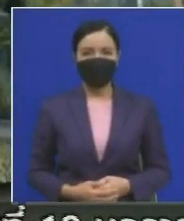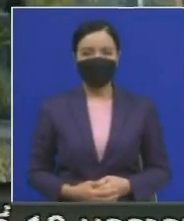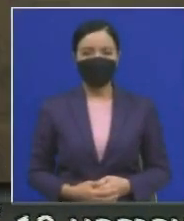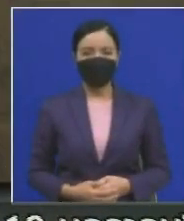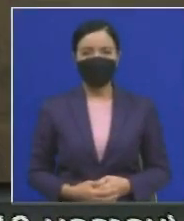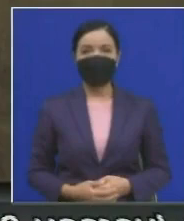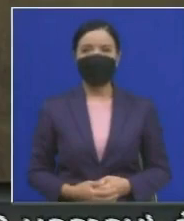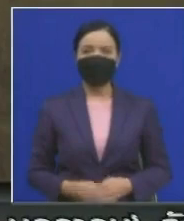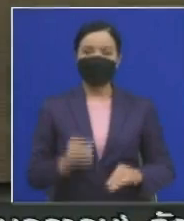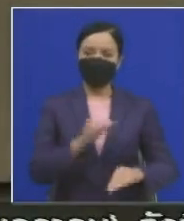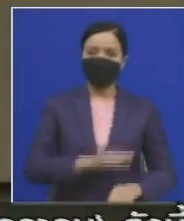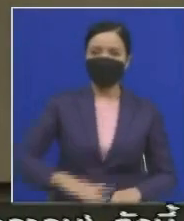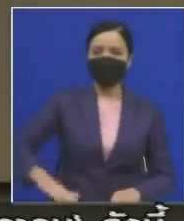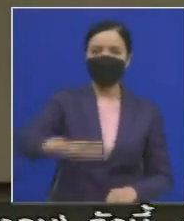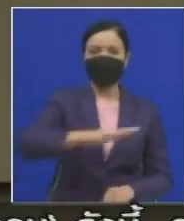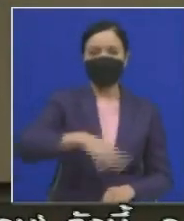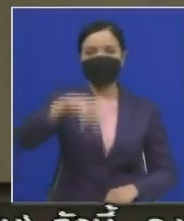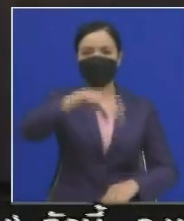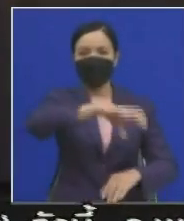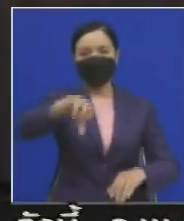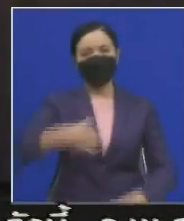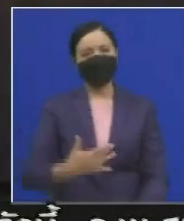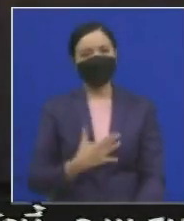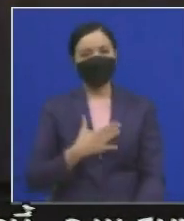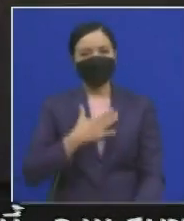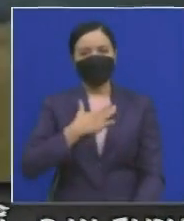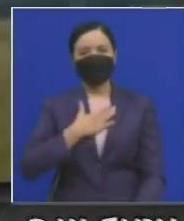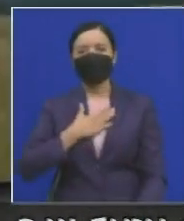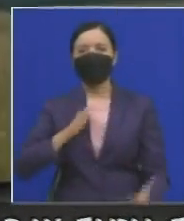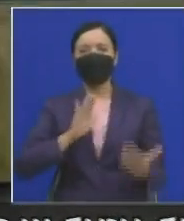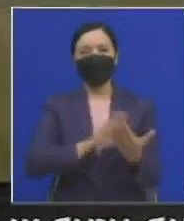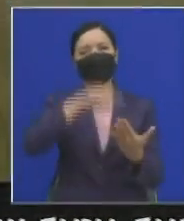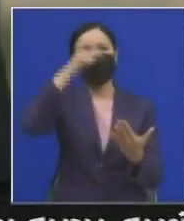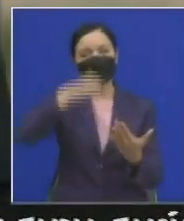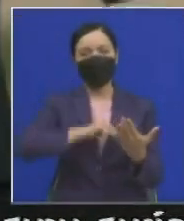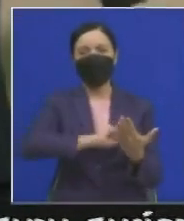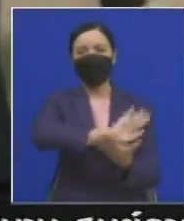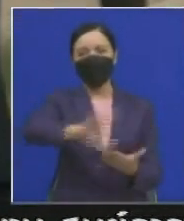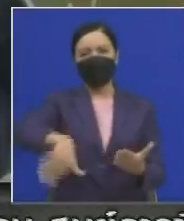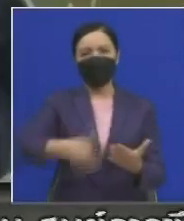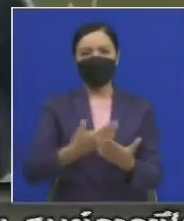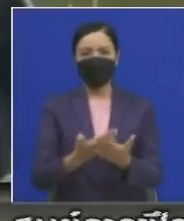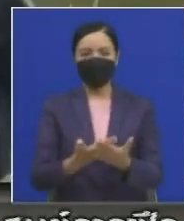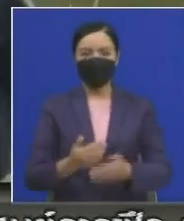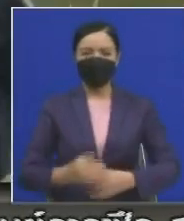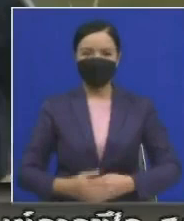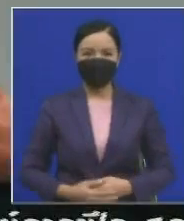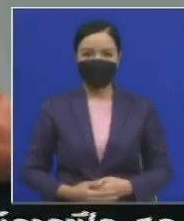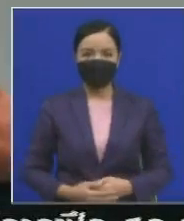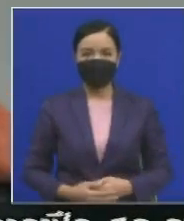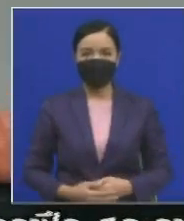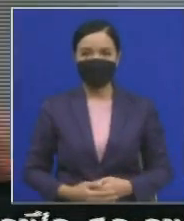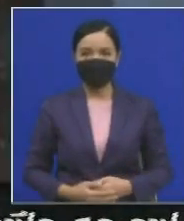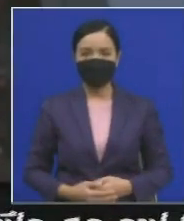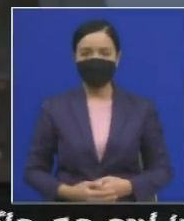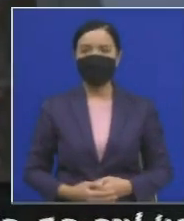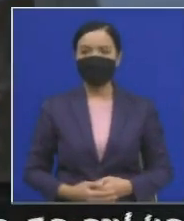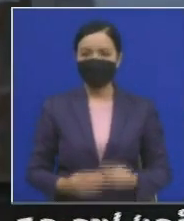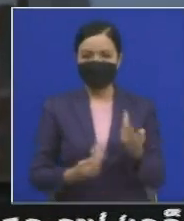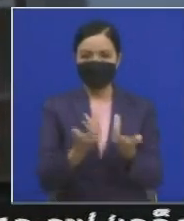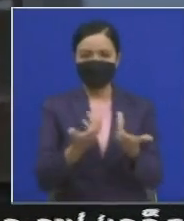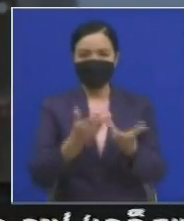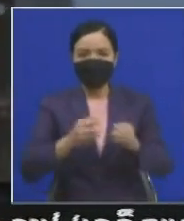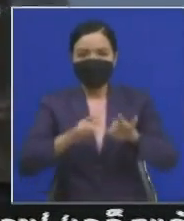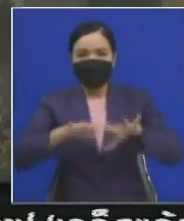บนชีวานิเวที่เปนความภาคคงใจของคนไยทั้งประเทศบนทุ่งน้ำใหญ่